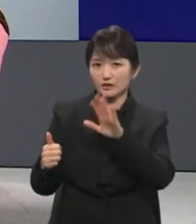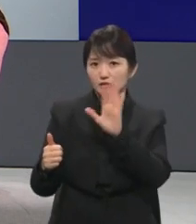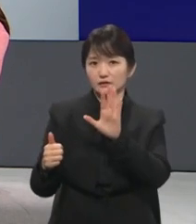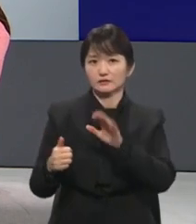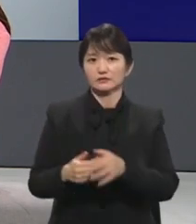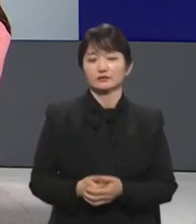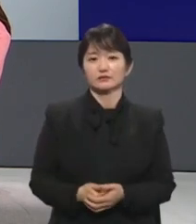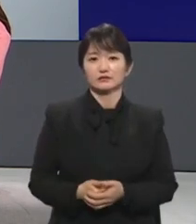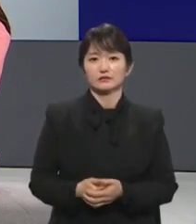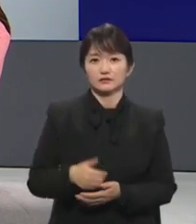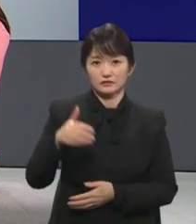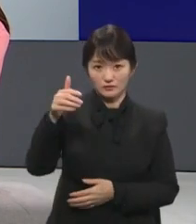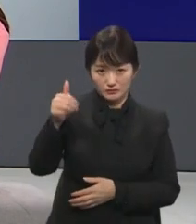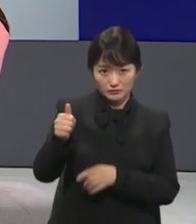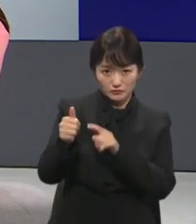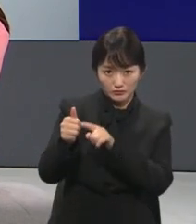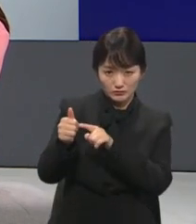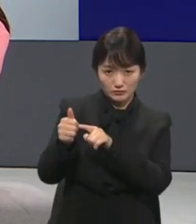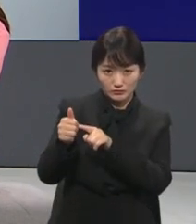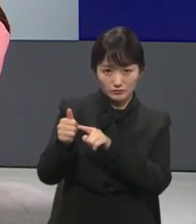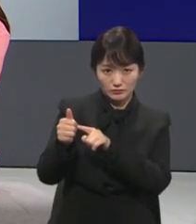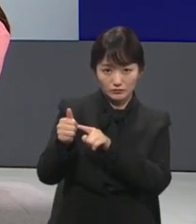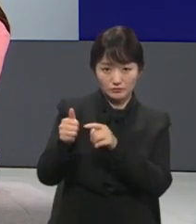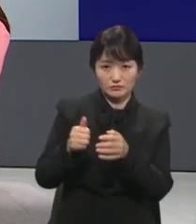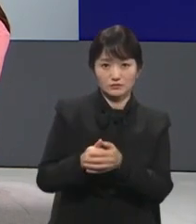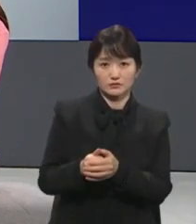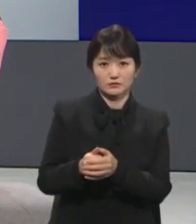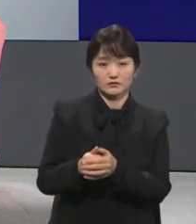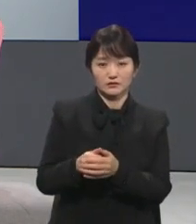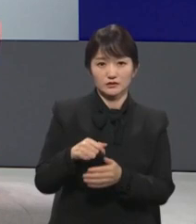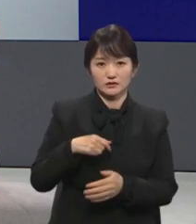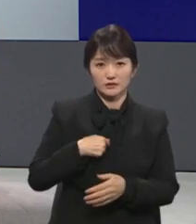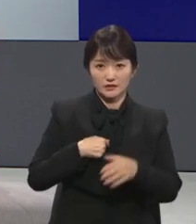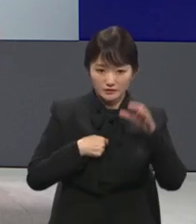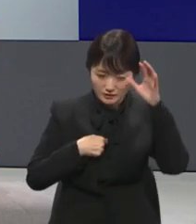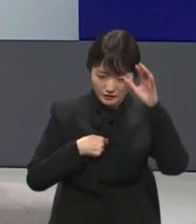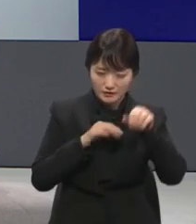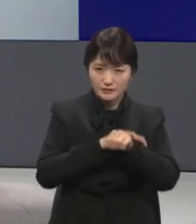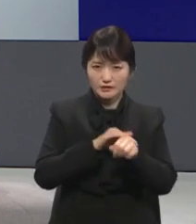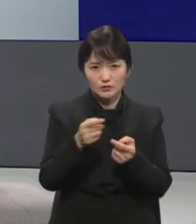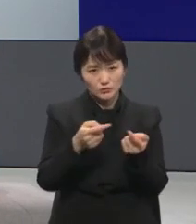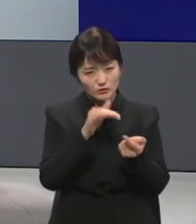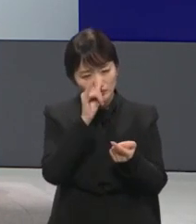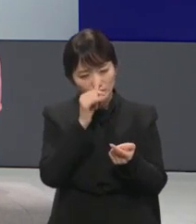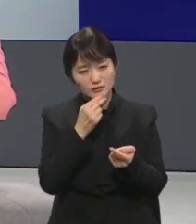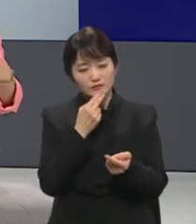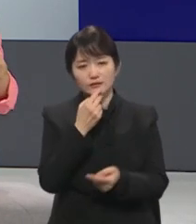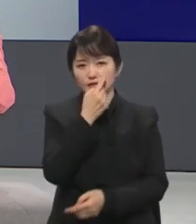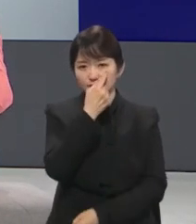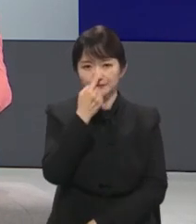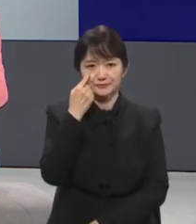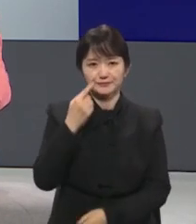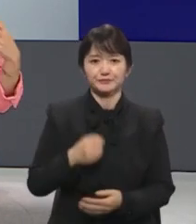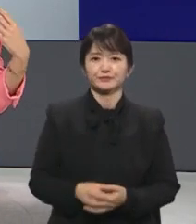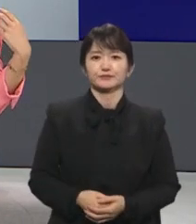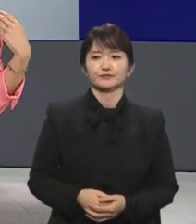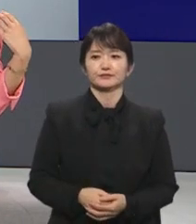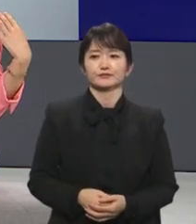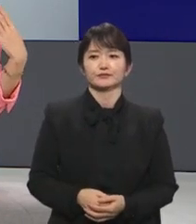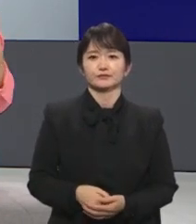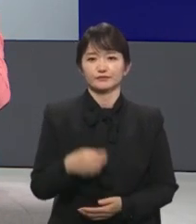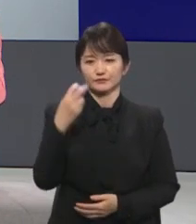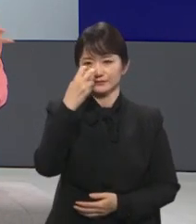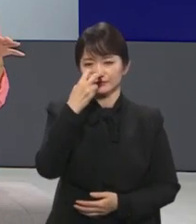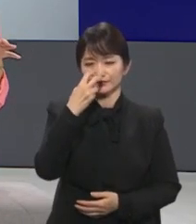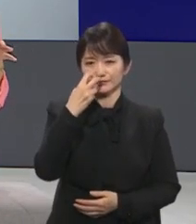하고요 견주에 대해서도 자기 반려견을 잘 통제할 수 있는지 꼼꼼하게 확인합니다음 그리고 아까 보니까 순찰 때 유니폼을 탁